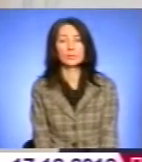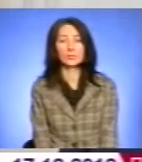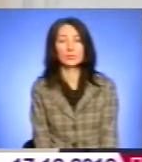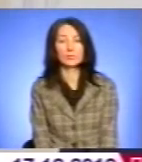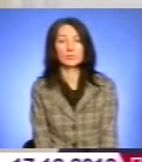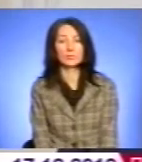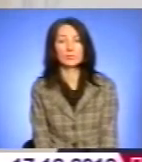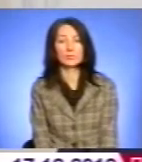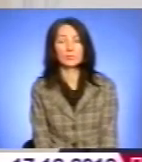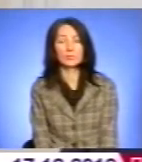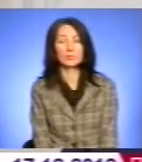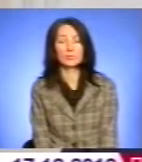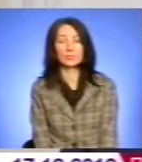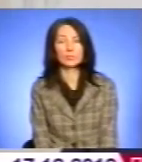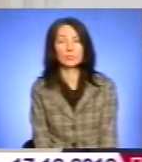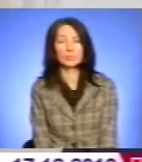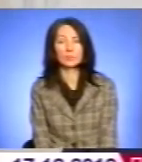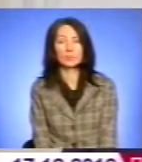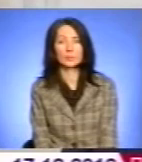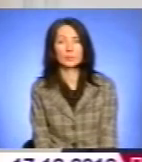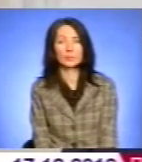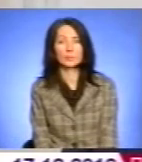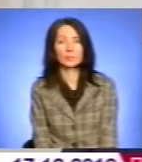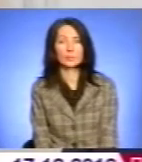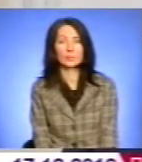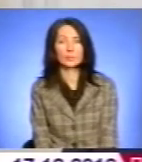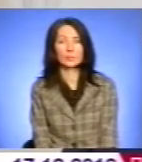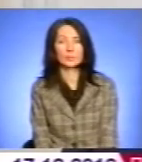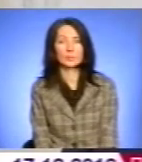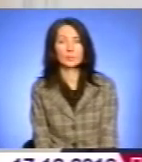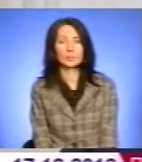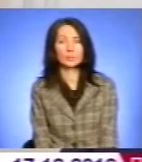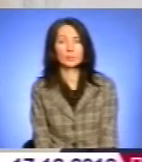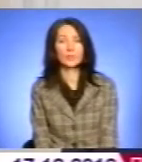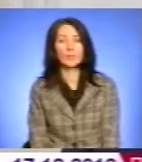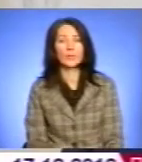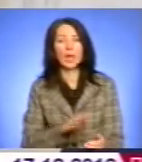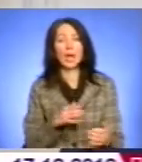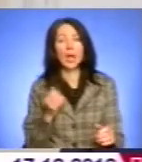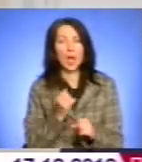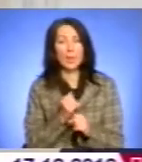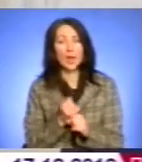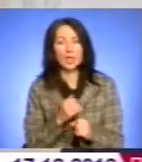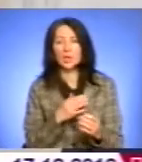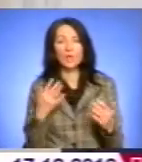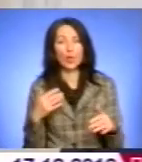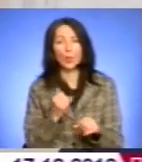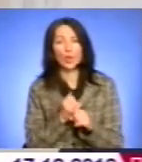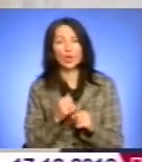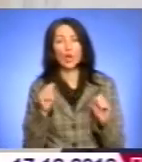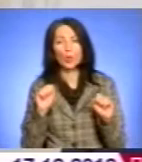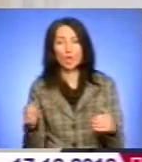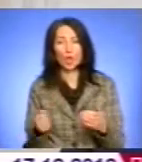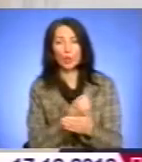йдемо, але у нас є ще місяць часу. І я сподіваюся, що ви своєю невтомною працею зможете добитись